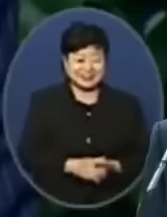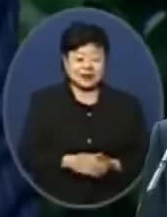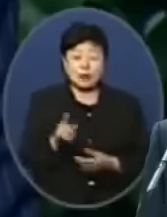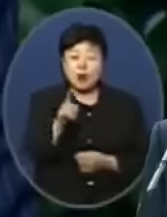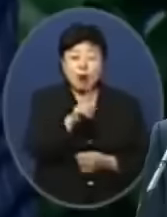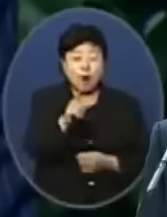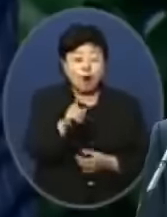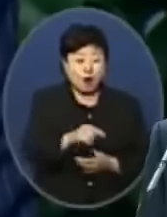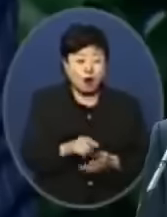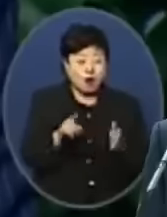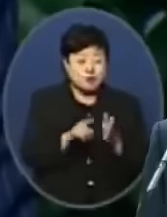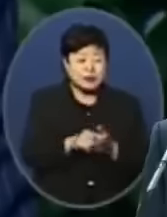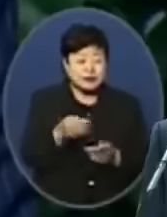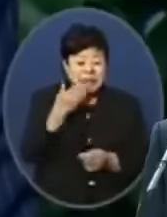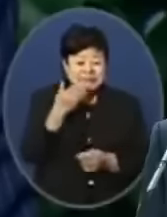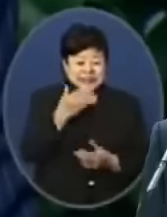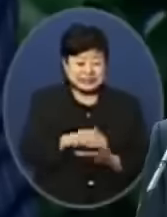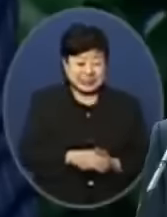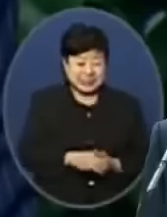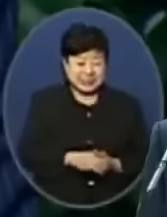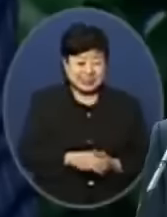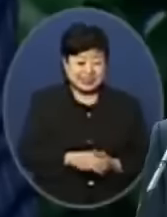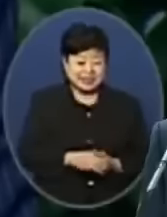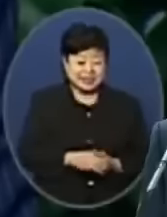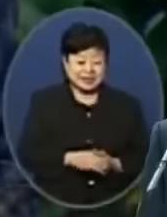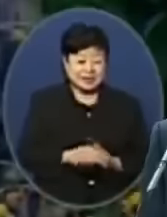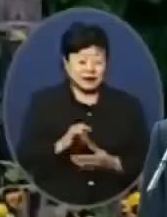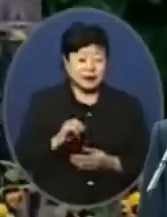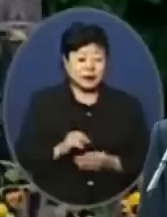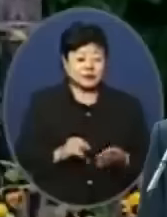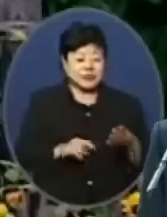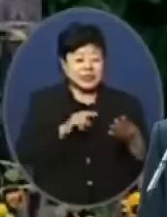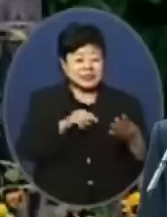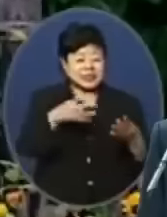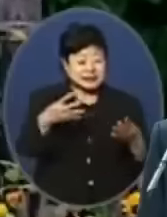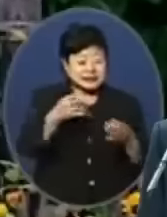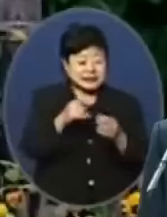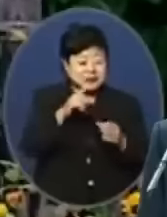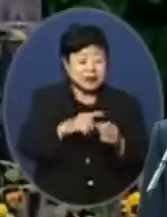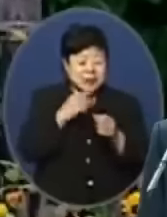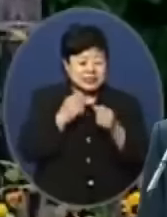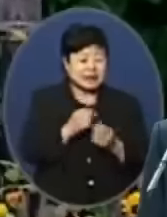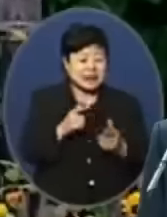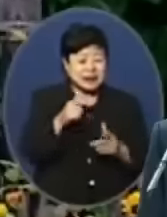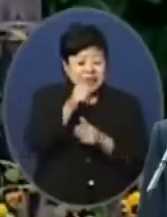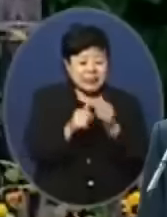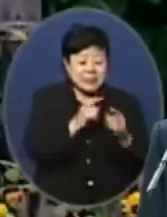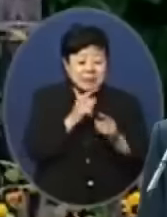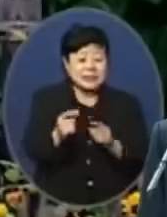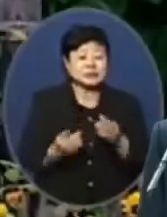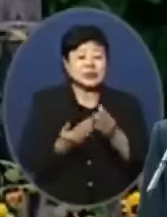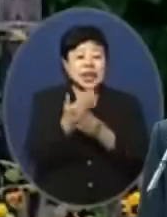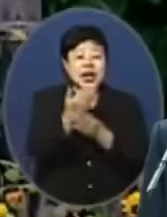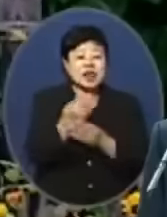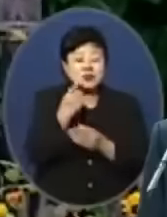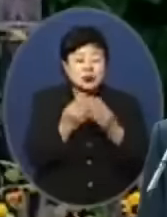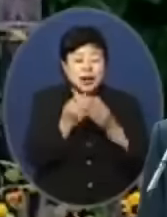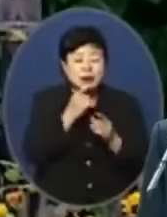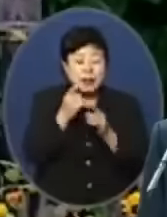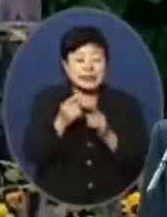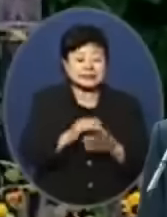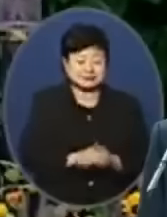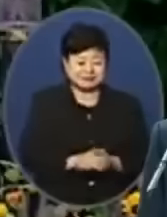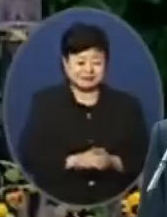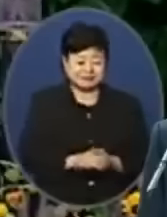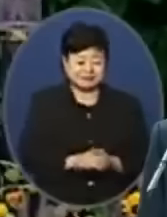무엇이 믿음의 양식이냐? 마태복음 4장 4절에 보면 사람이 떡으로만 살 것이 아니요 하나님은 입으로부터 나오는